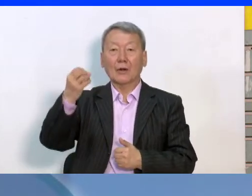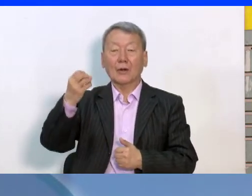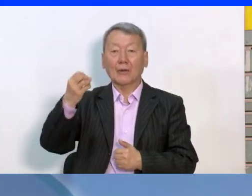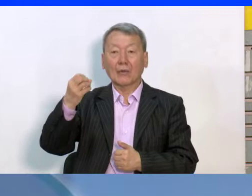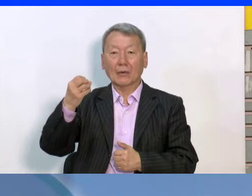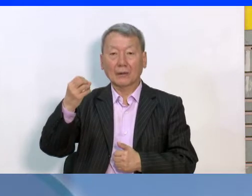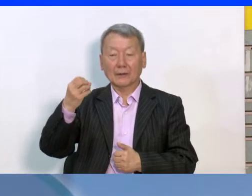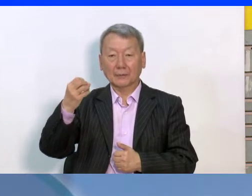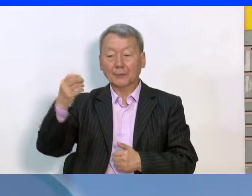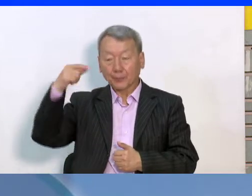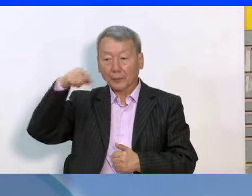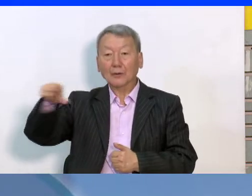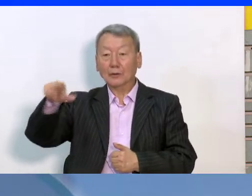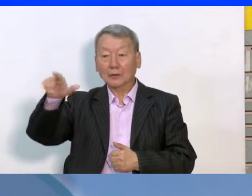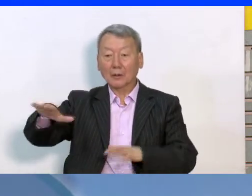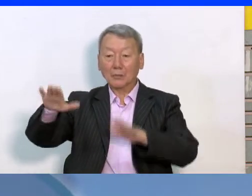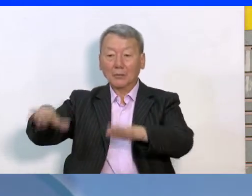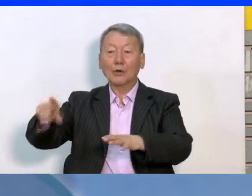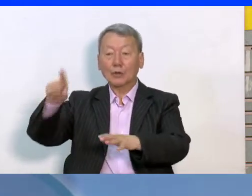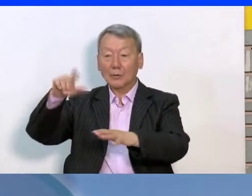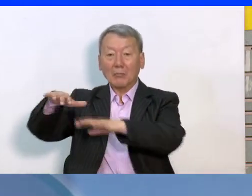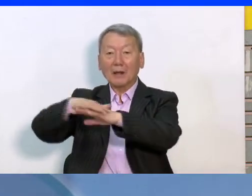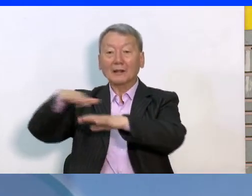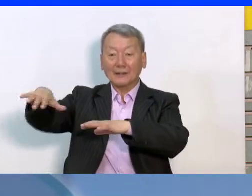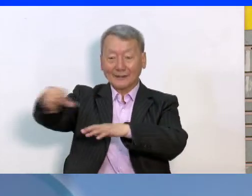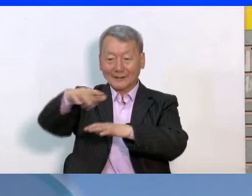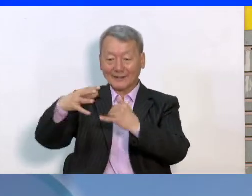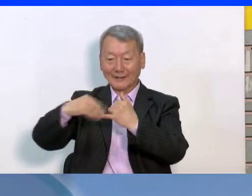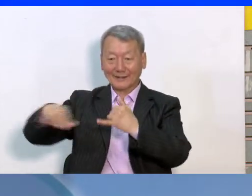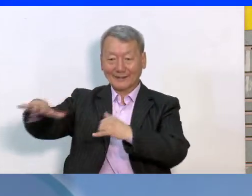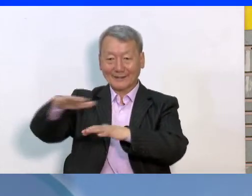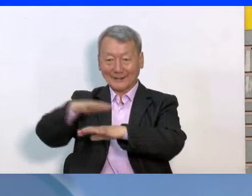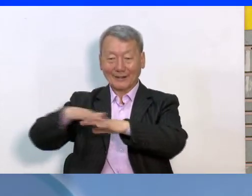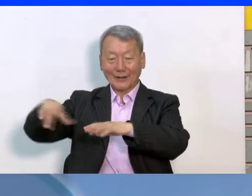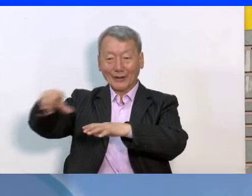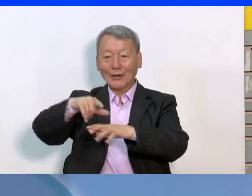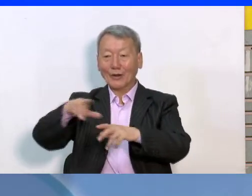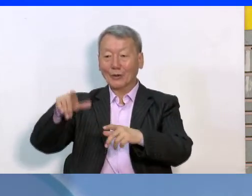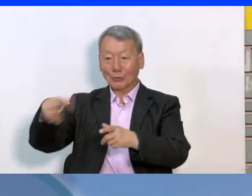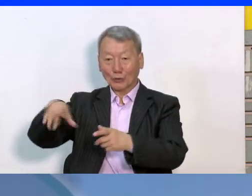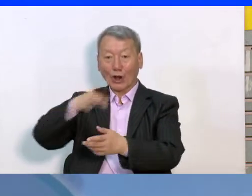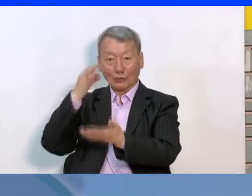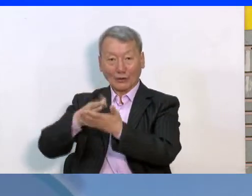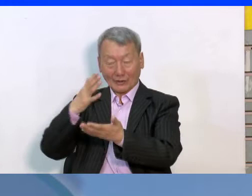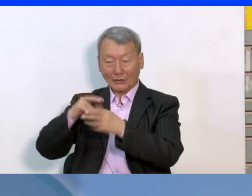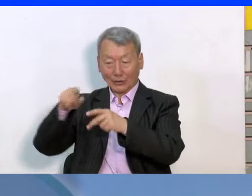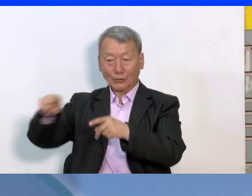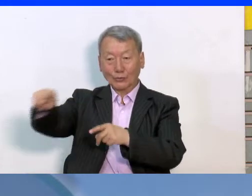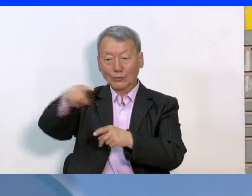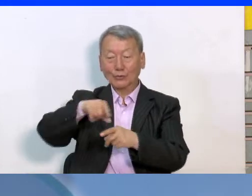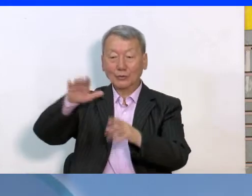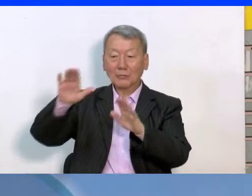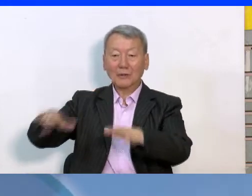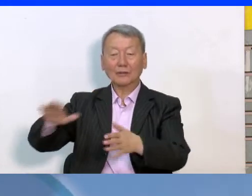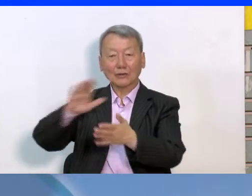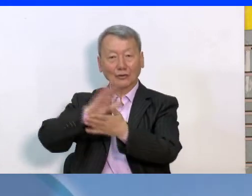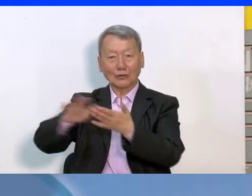жанагындай шарттарга жооп бериш керек. Ошол базардын мал базарларынын администрациясы ошол боюнча иштерди алып барып атышат.